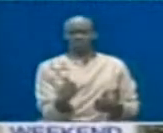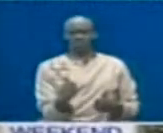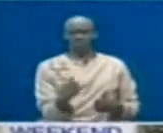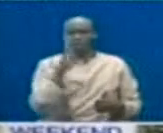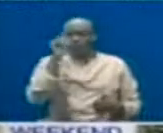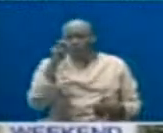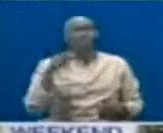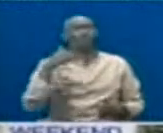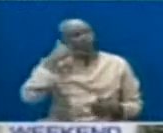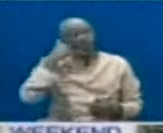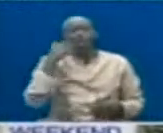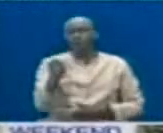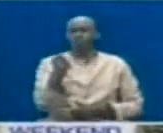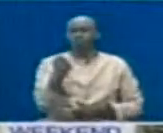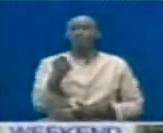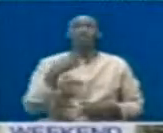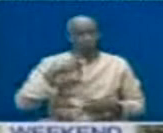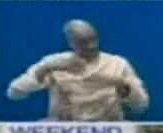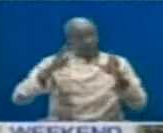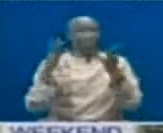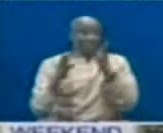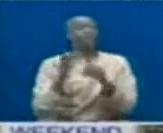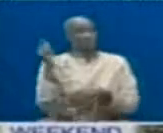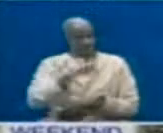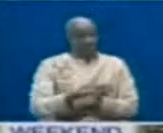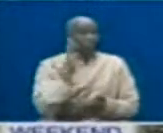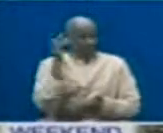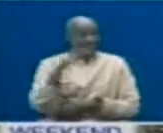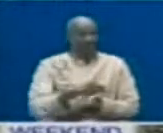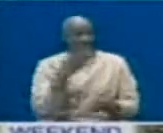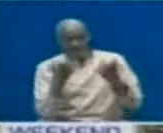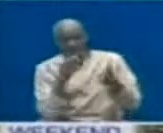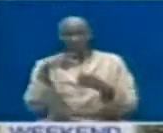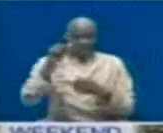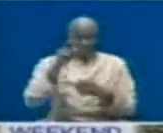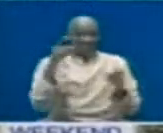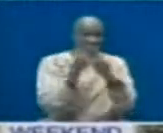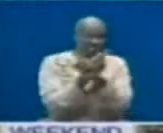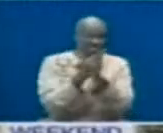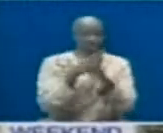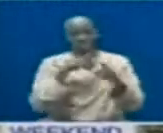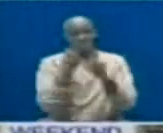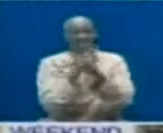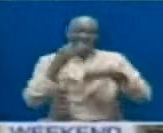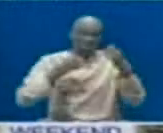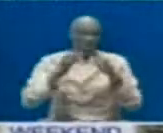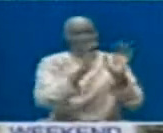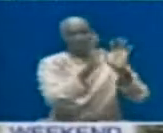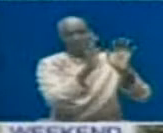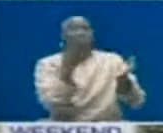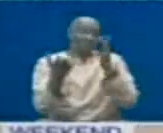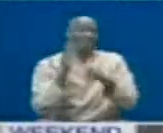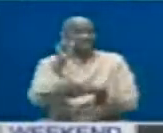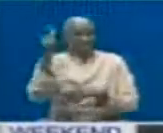Bob simu yake ni mteja, lakini wachana tu na yeye, atakuja. Saa zingine Bob baada amepita tu, ameenda raha zake, atakuja kwa